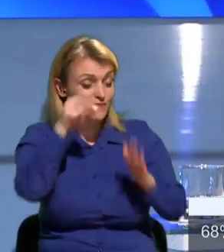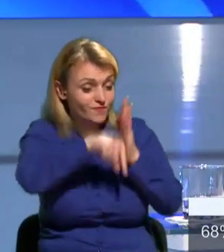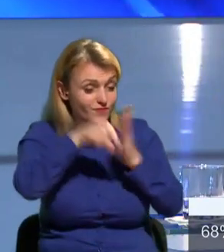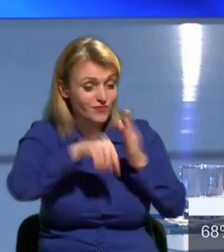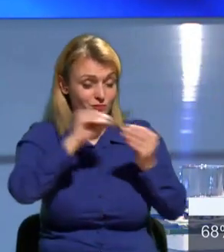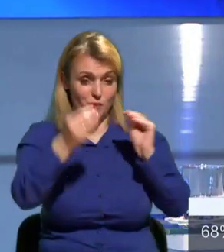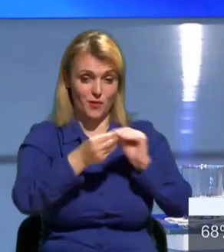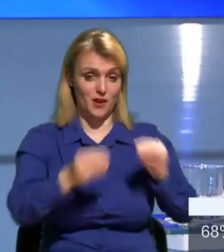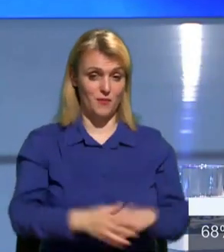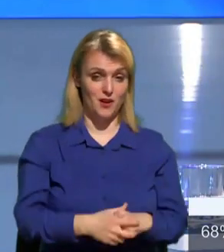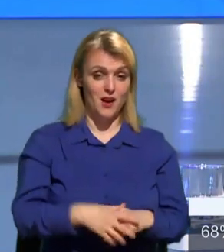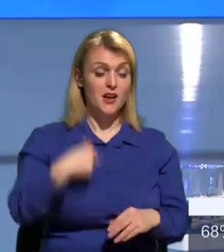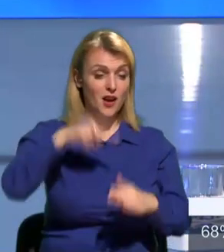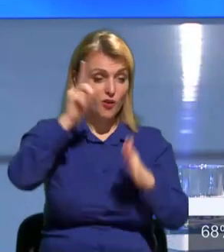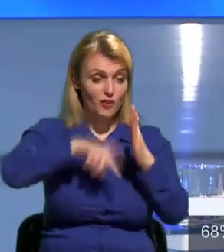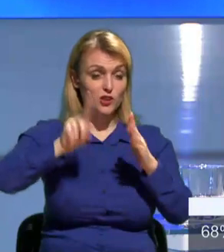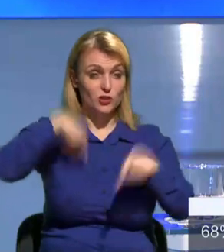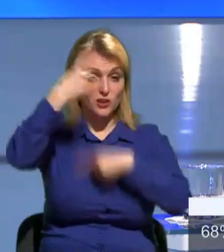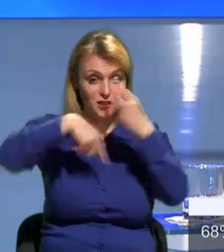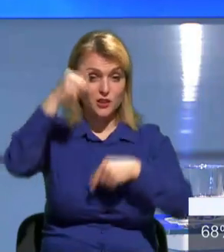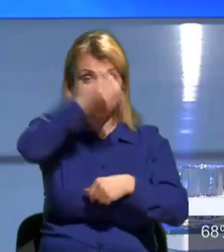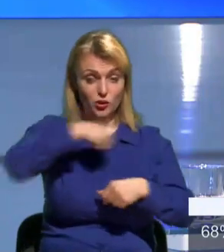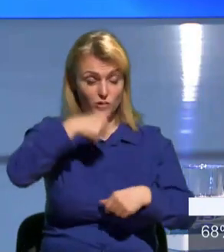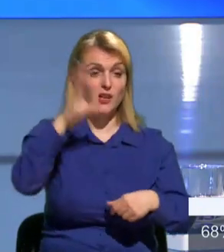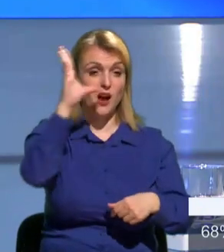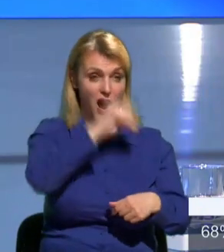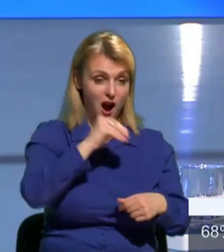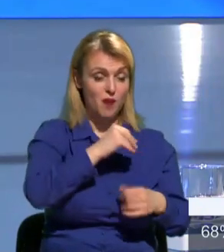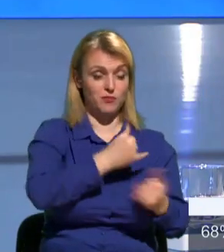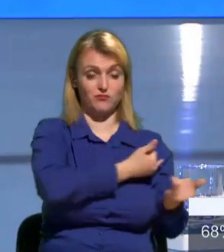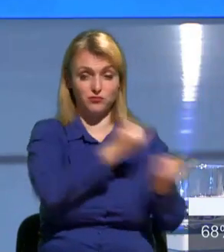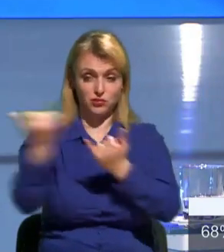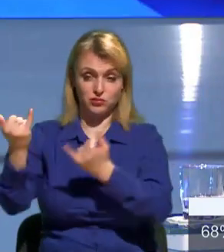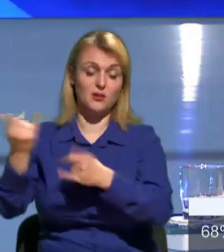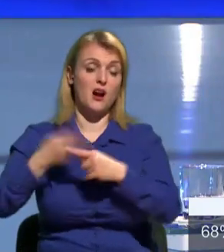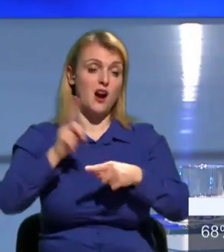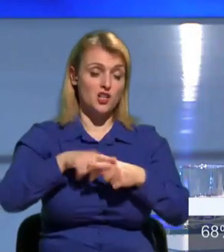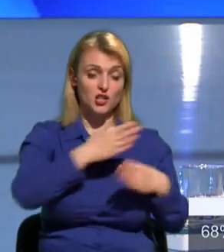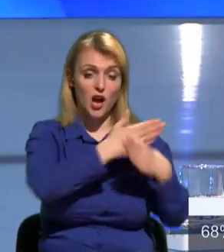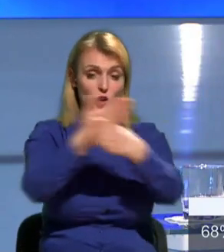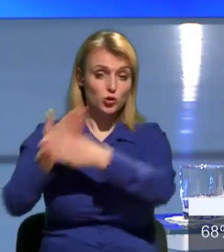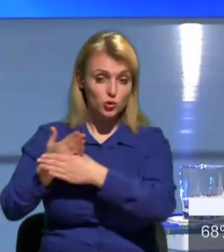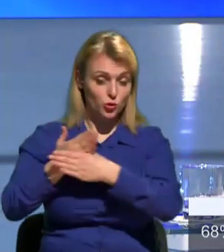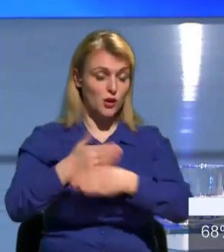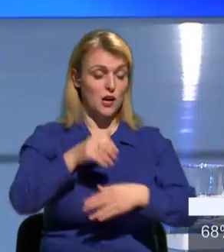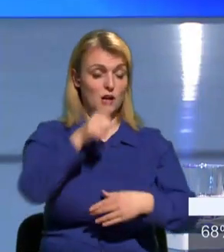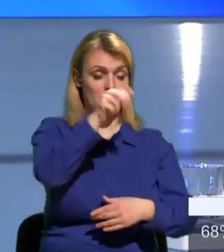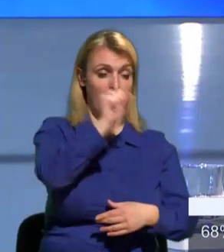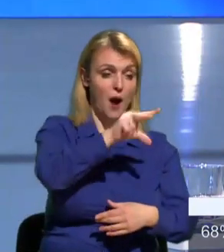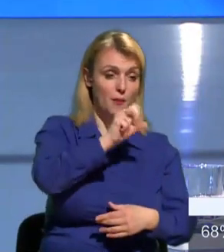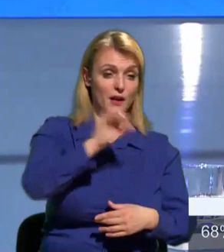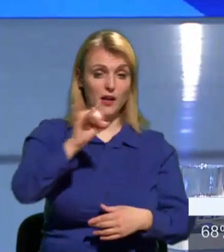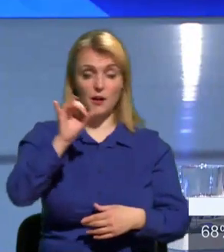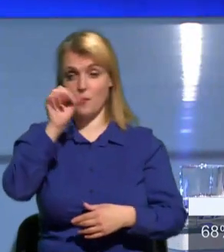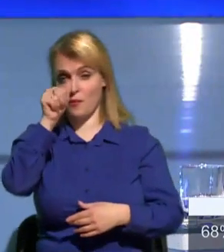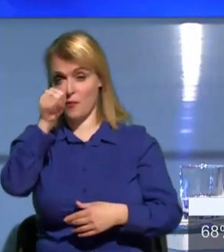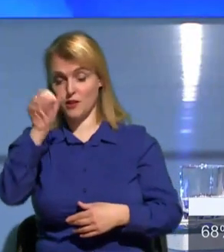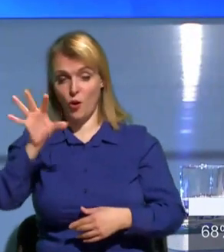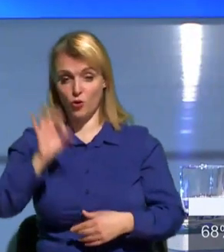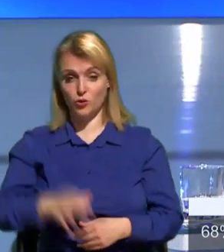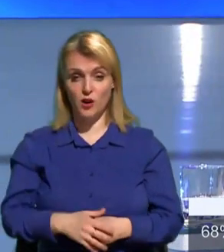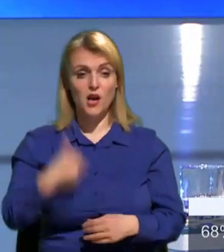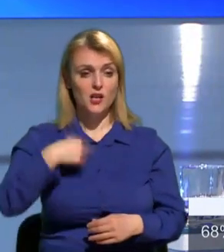în anul viitor să dăm cel puțin 1500-2000 de lei, suportul cel în ianuarie și în octombrie și noi îl vom asigura. Eu știu că noi putem să indexăm